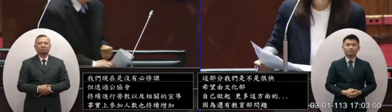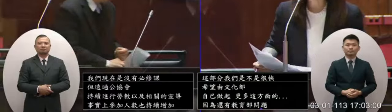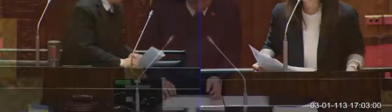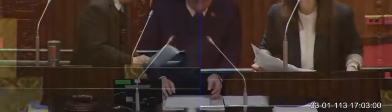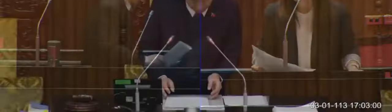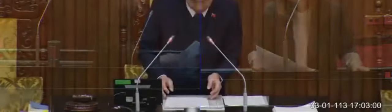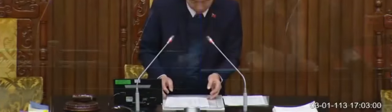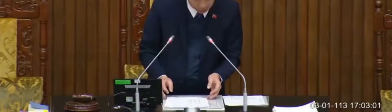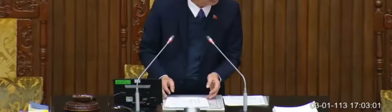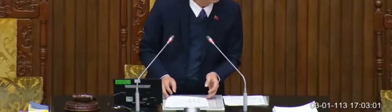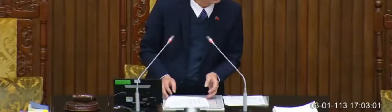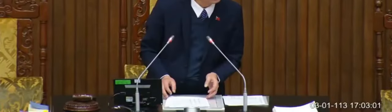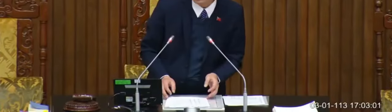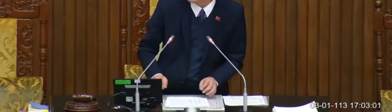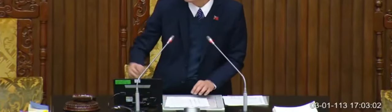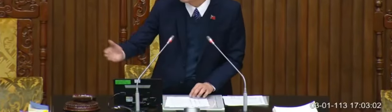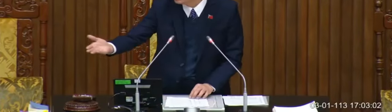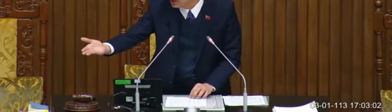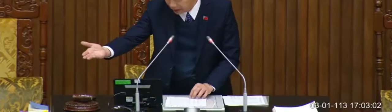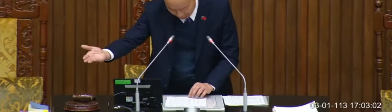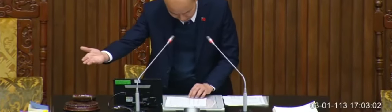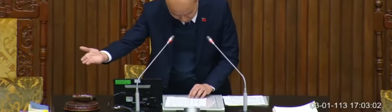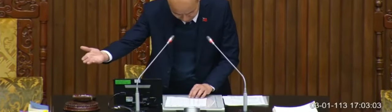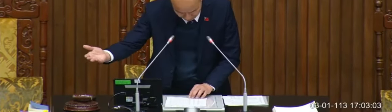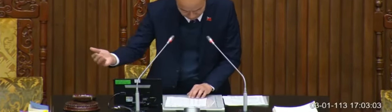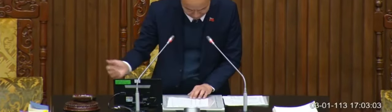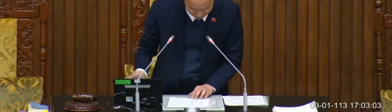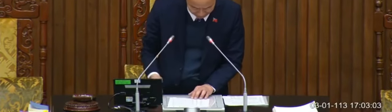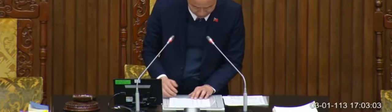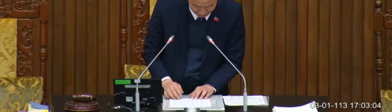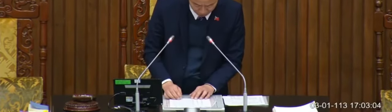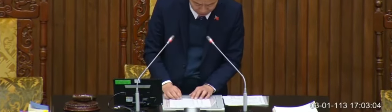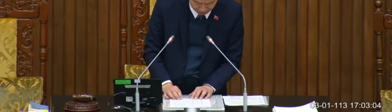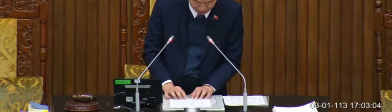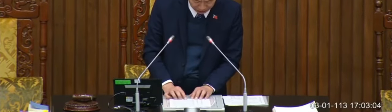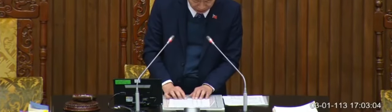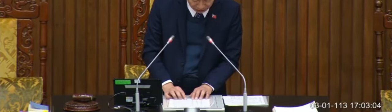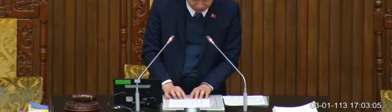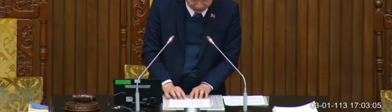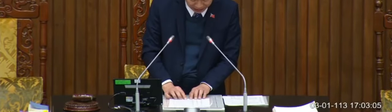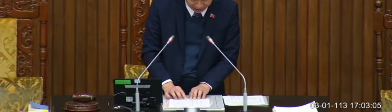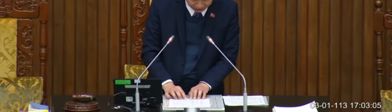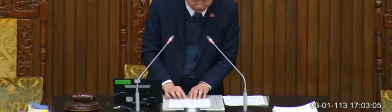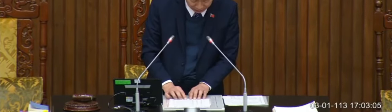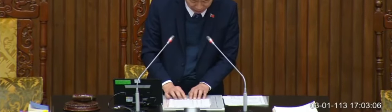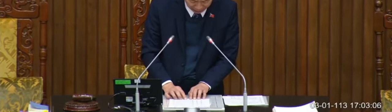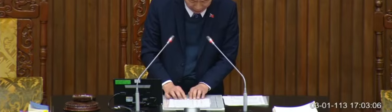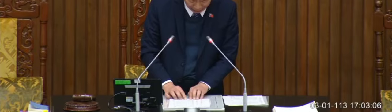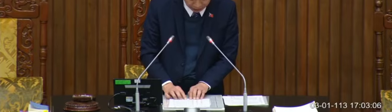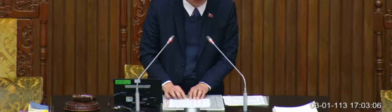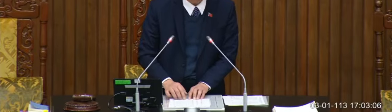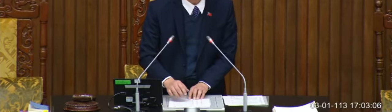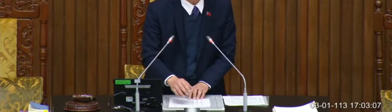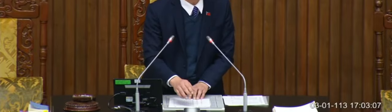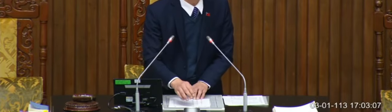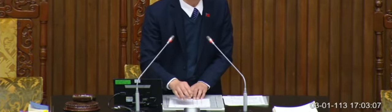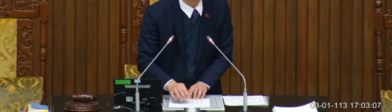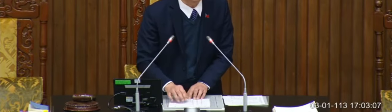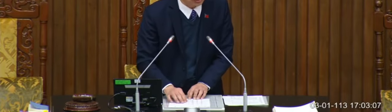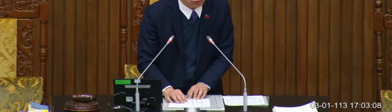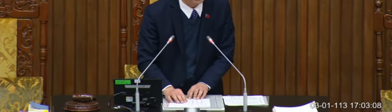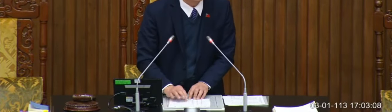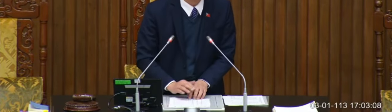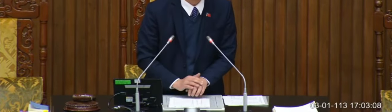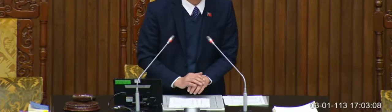好，谢谢郭委员玉琴的质询，也谢谢陈院长的备询。接下来我们请登记第31位陈委员培